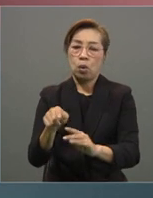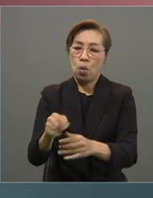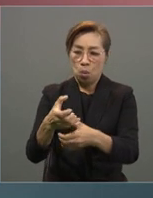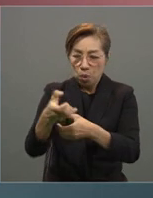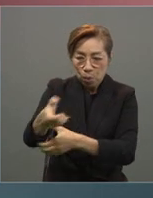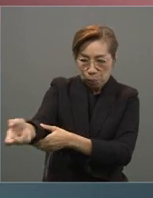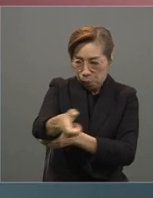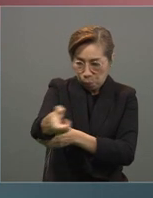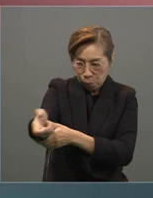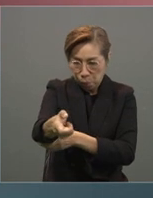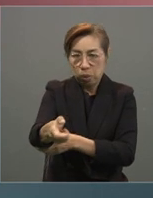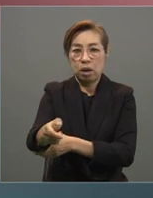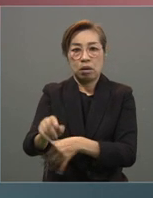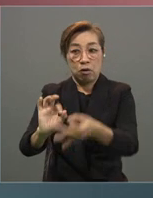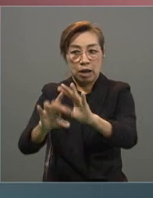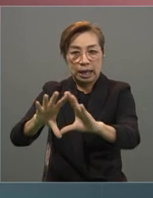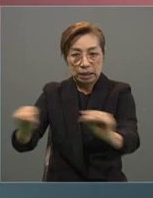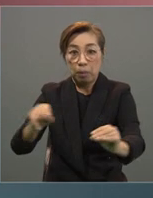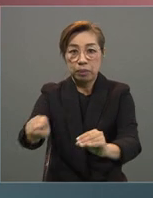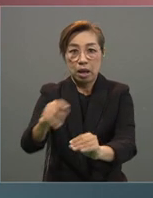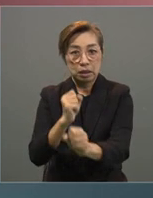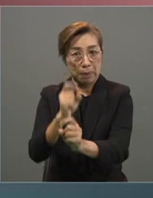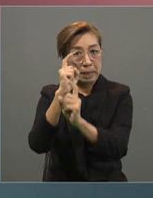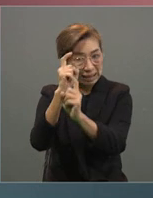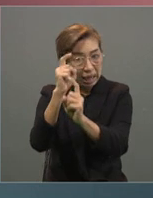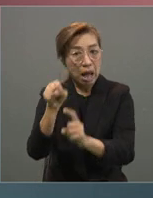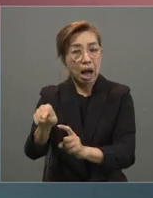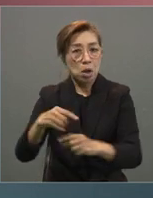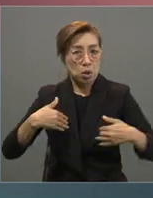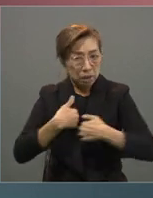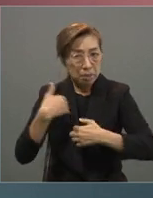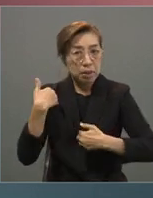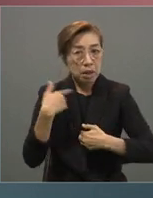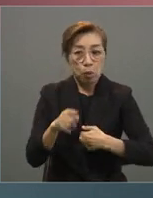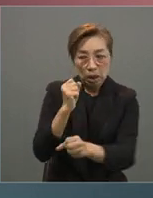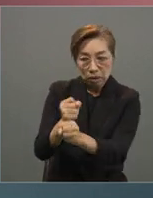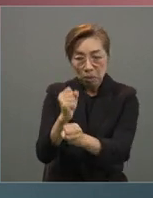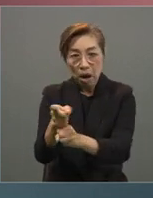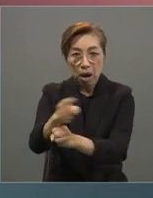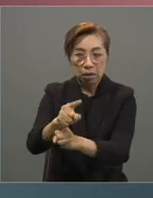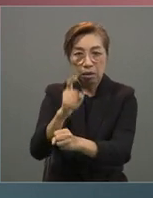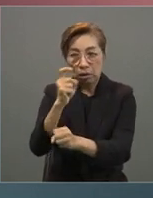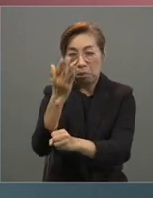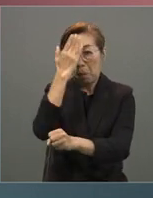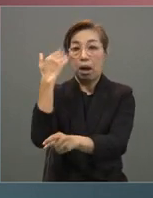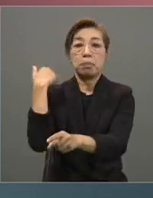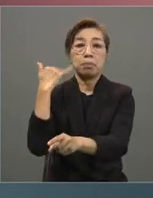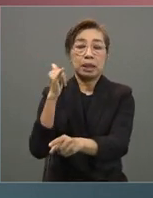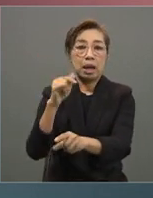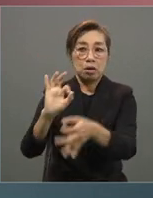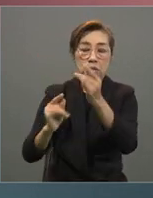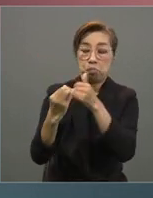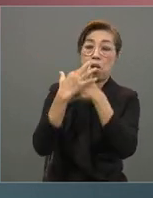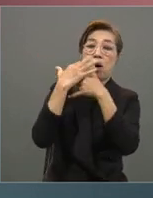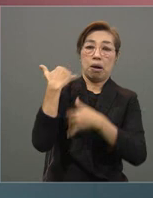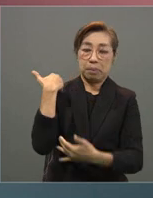แล้วก็เหน็ดเหนื่อยเสี่ยงอันตรายเป็นอย่างยิ่งออันตรายในระหว่างปฏิบัติงานเกิดขึ้นได้ทุกเสี้ยววินาทีทั้งจากเปยไฟ